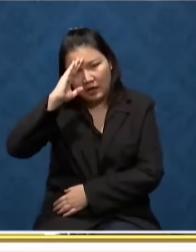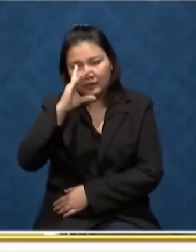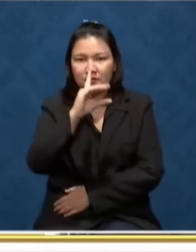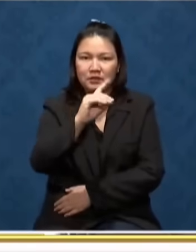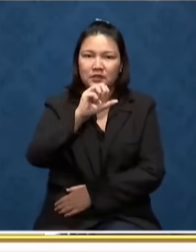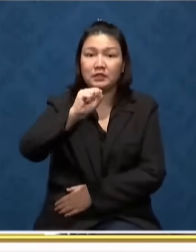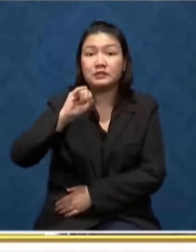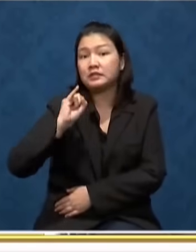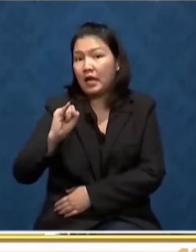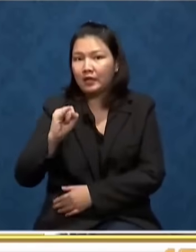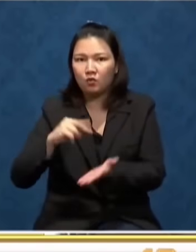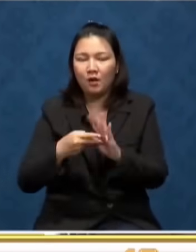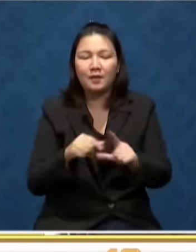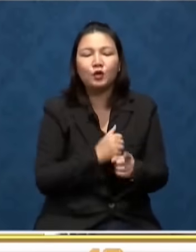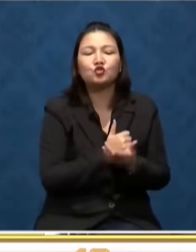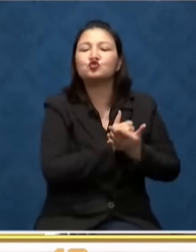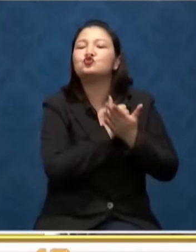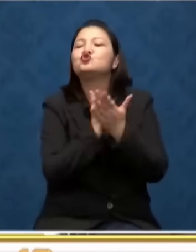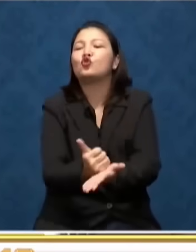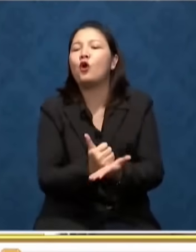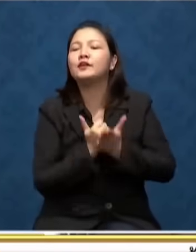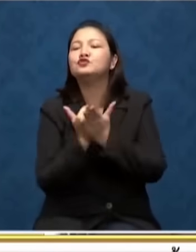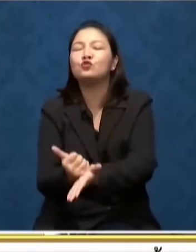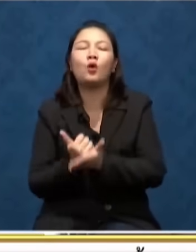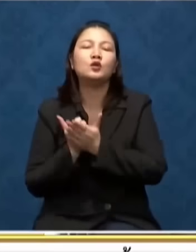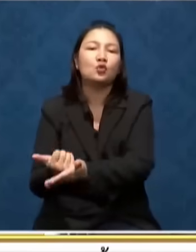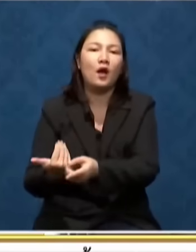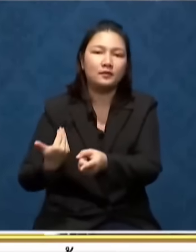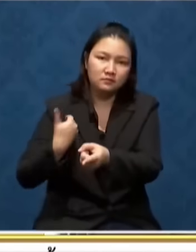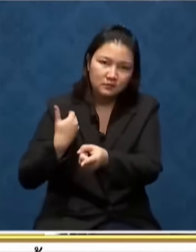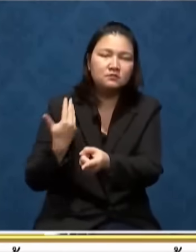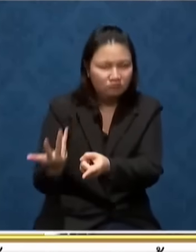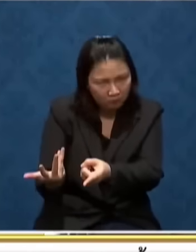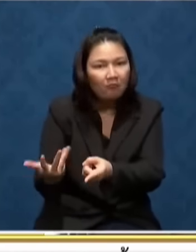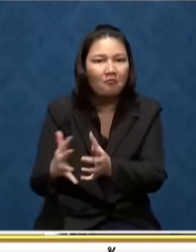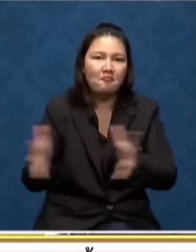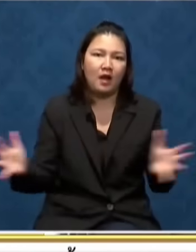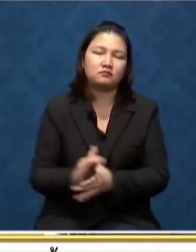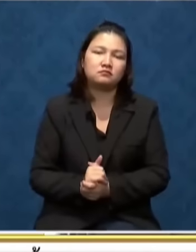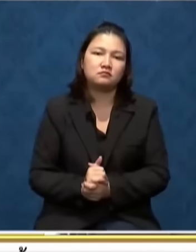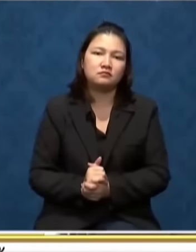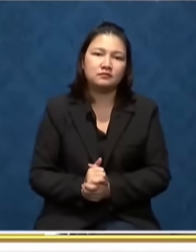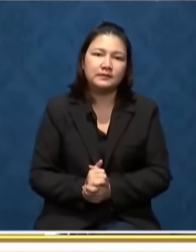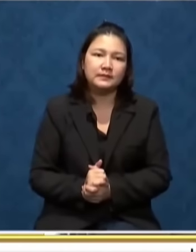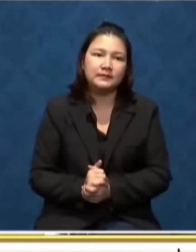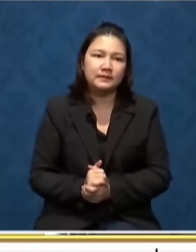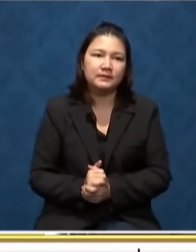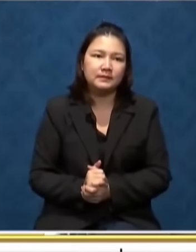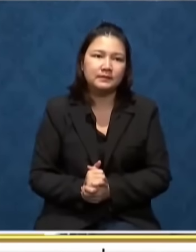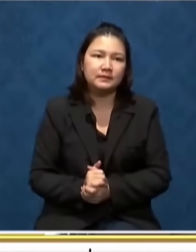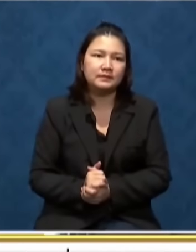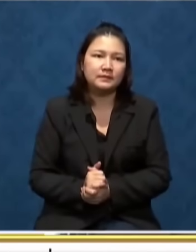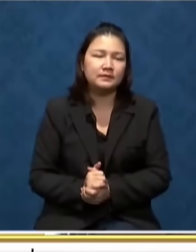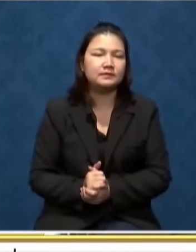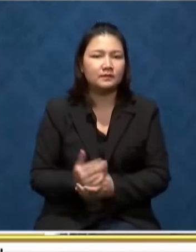ถึงกับยอมไปเป็นลูกสมุนกินสีกินสินบนรับใช้โจรจีนสีเทาเหล่านี้รัฐบาลนี้นะครับ